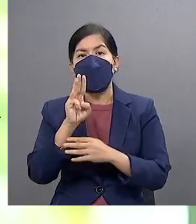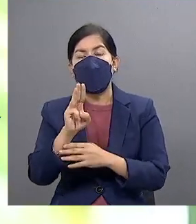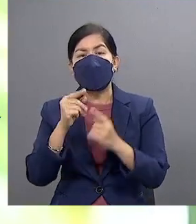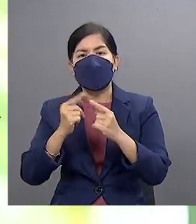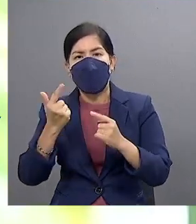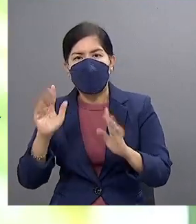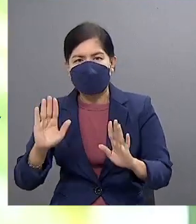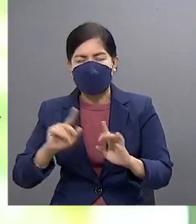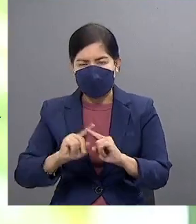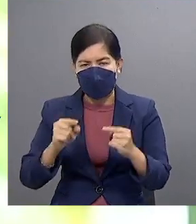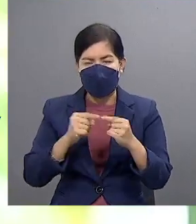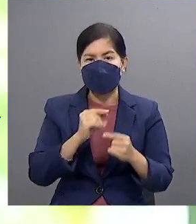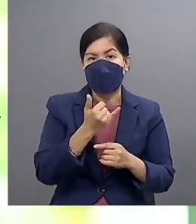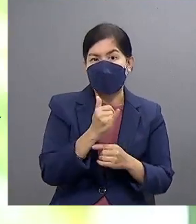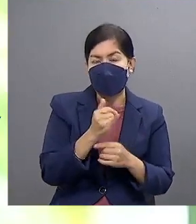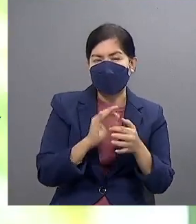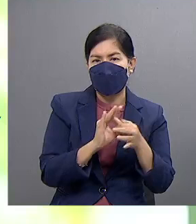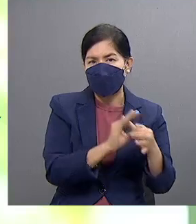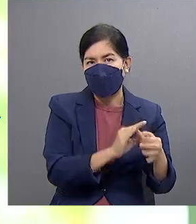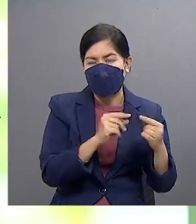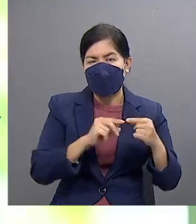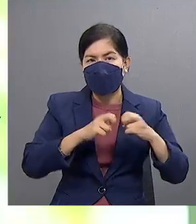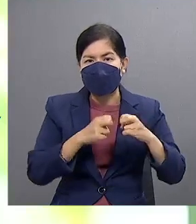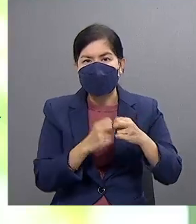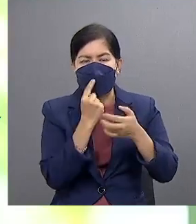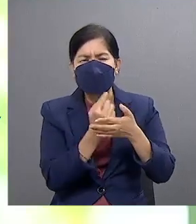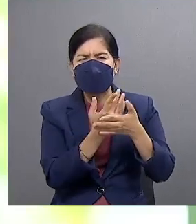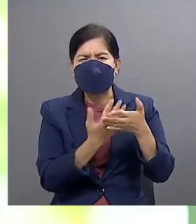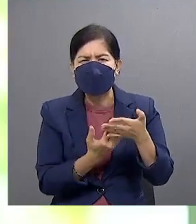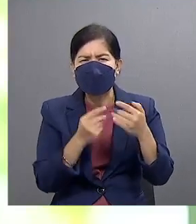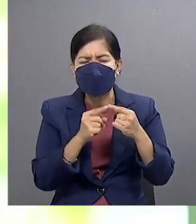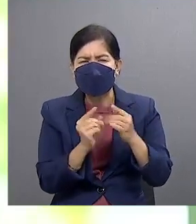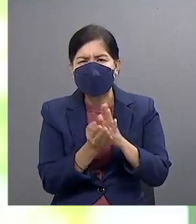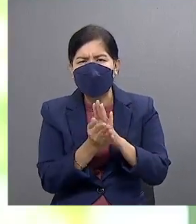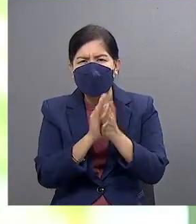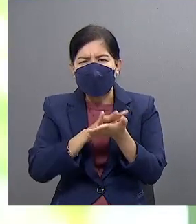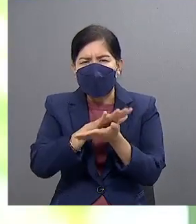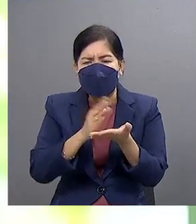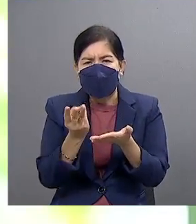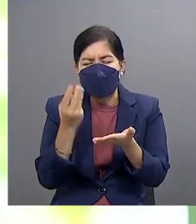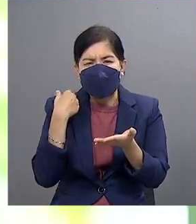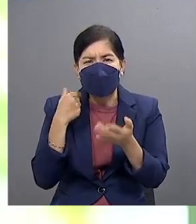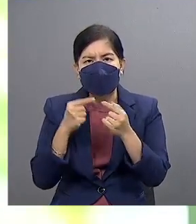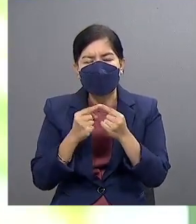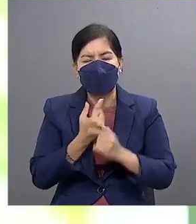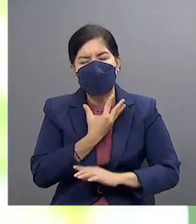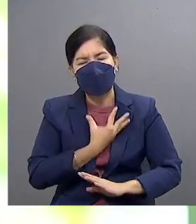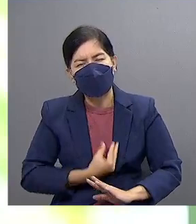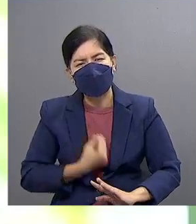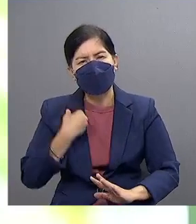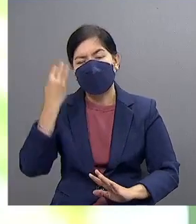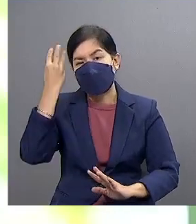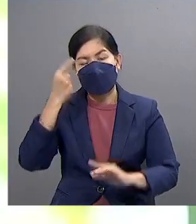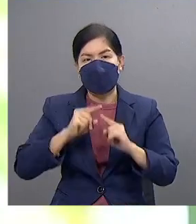าจจะมาจากสาเหตุอื่นเช่นเลือดจางเพลียกรดไหลย้อนความเครียดซึมเศร้าได้หมดเลยหรือแม้แต่นะครับในทางตรงข้ามนะคุณต้นอ้อ